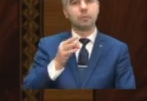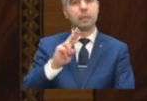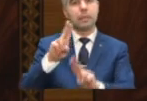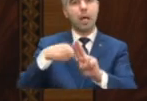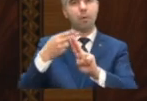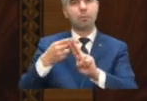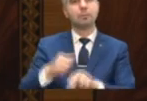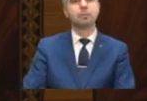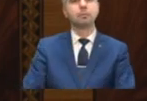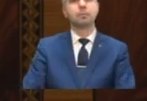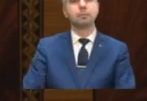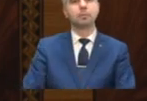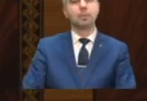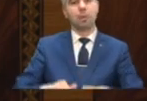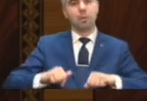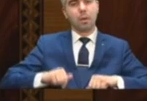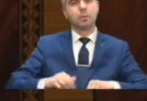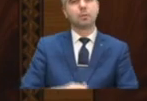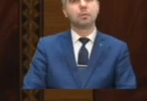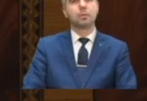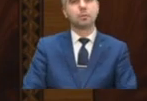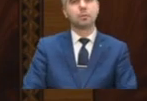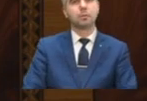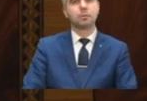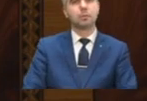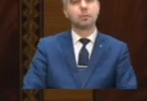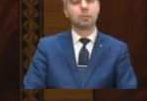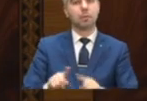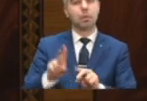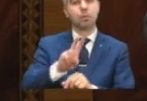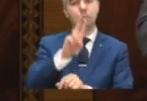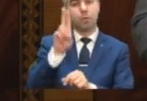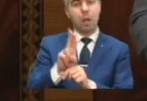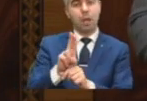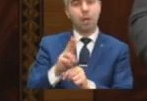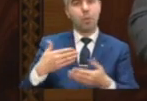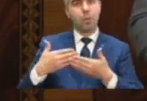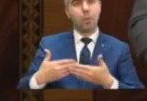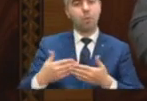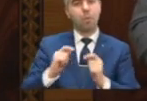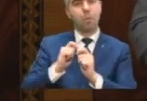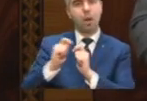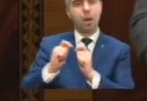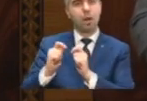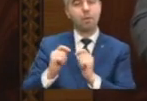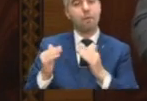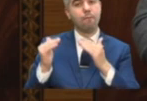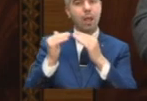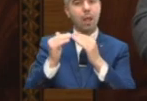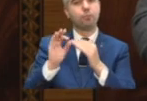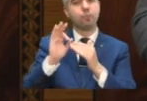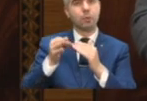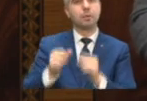ديالكم السيدة الوزيرة اللي كيتعلق بالسؤال موضوع النقاش، وإذا كنا نتفق